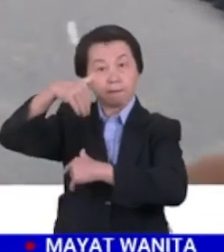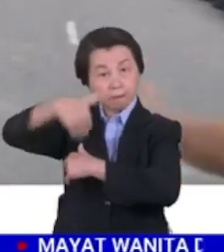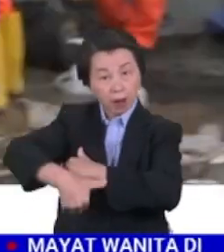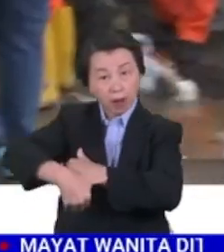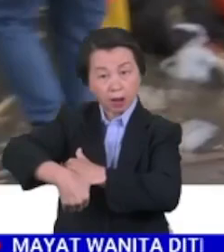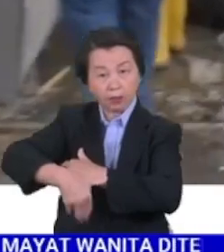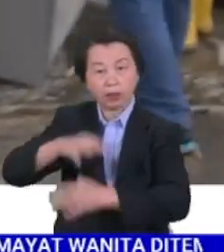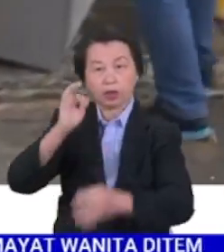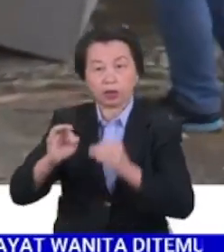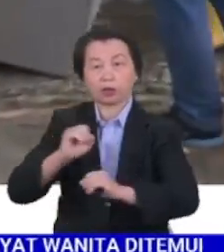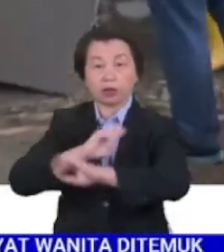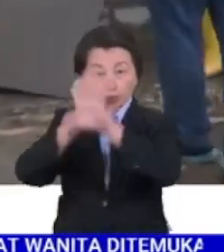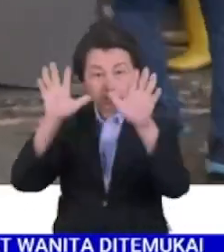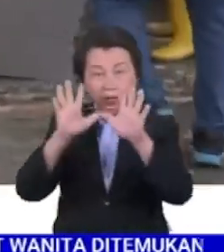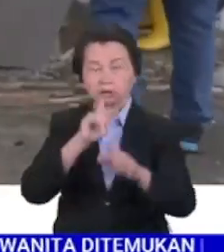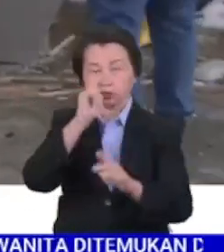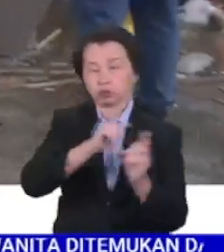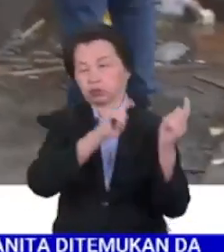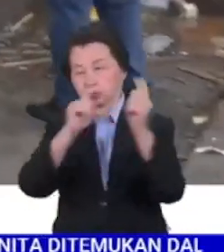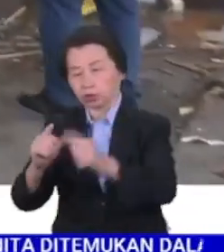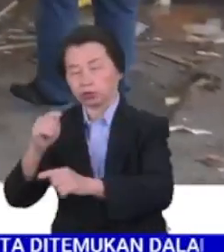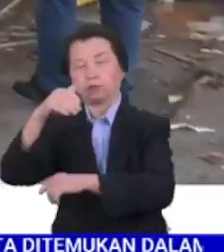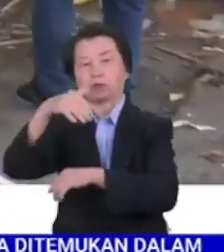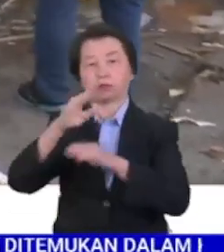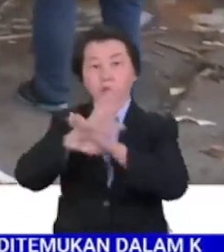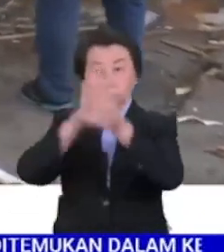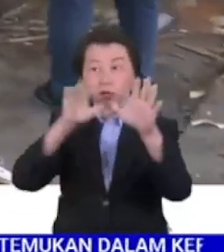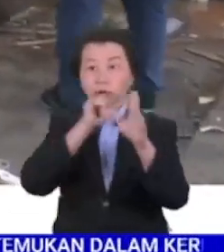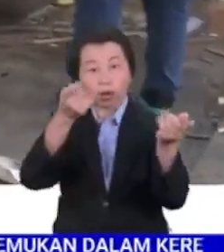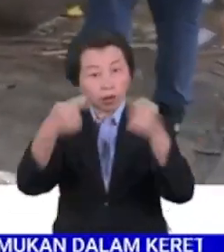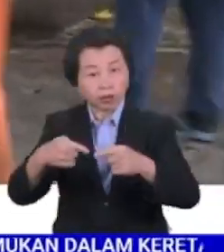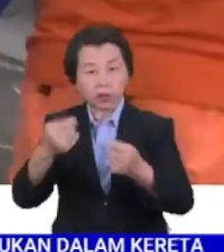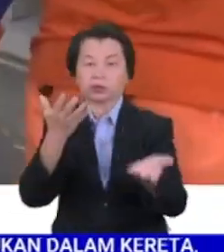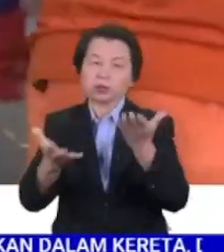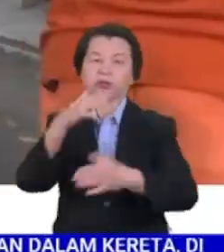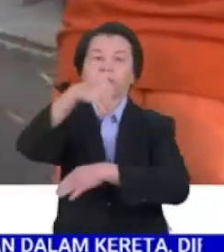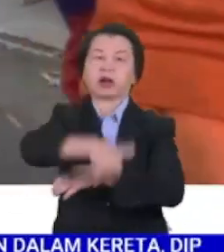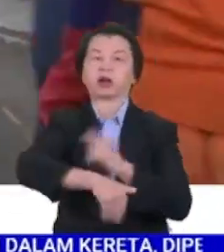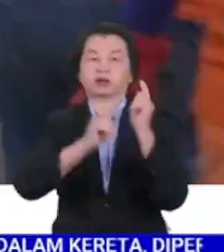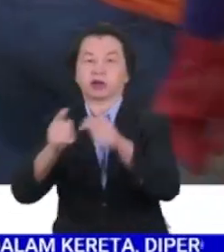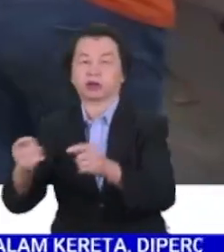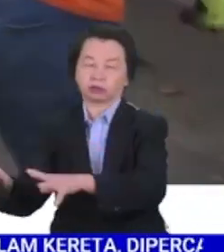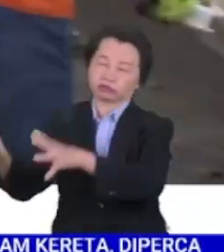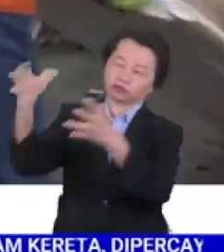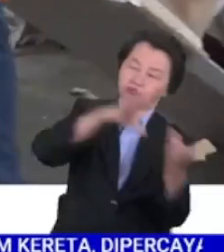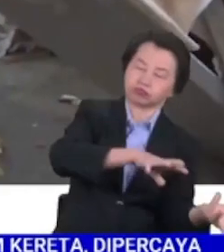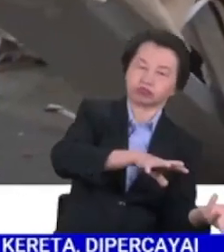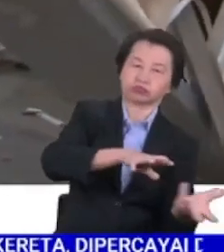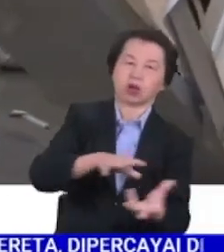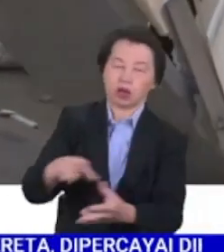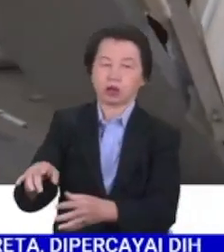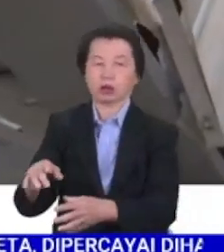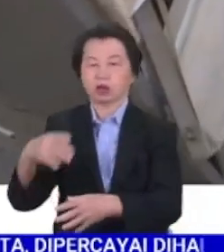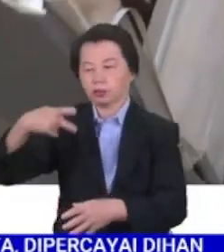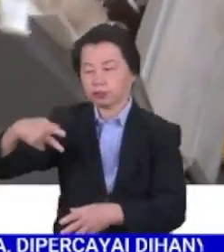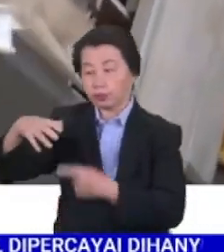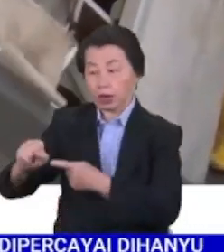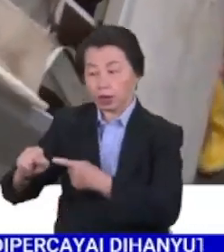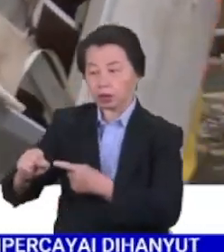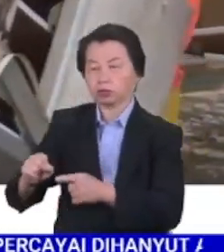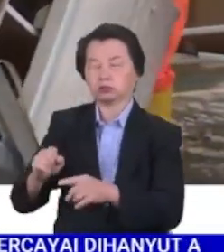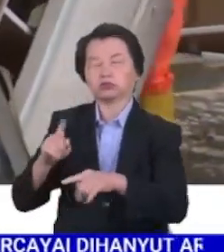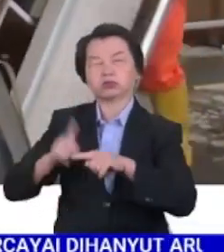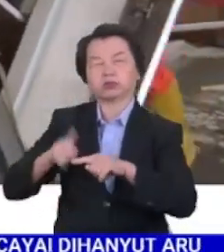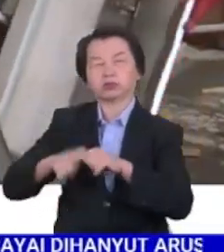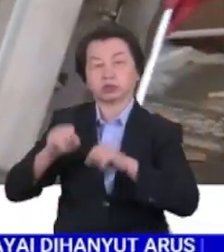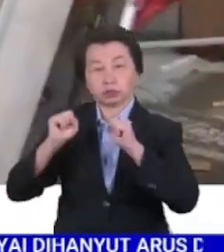tidak dapat dilaksanakan pada waktu siang, kita pasti akan datang pada waktu malam. Dan kutipan di PPS juga tertakluk kepada